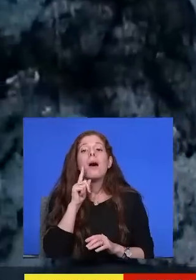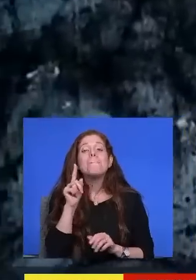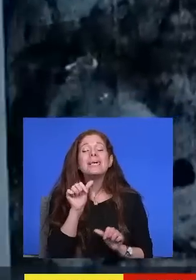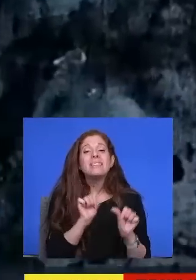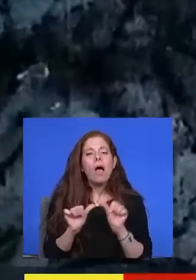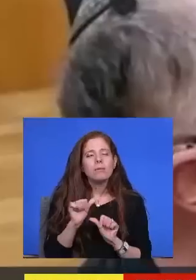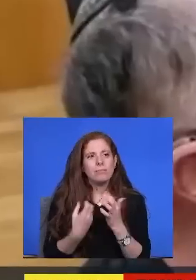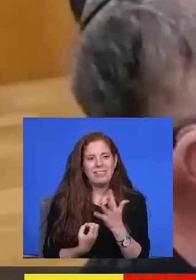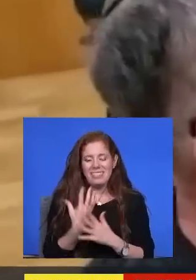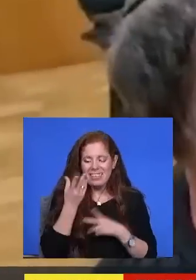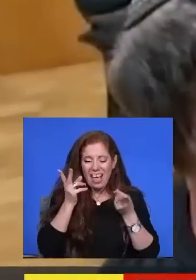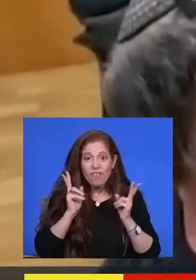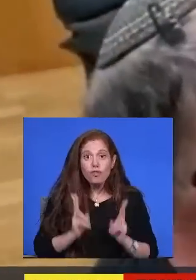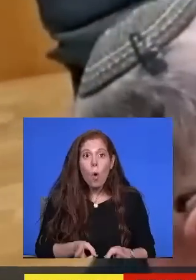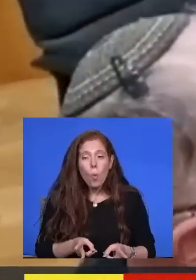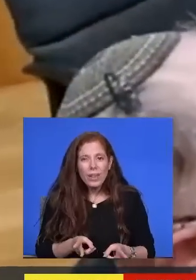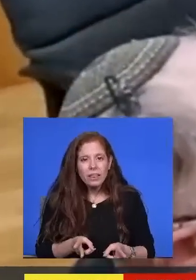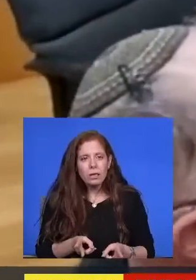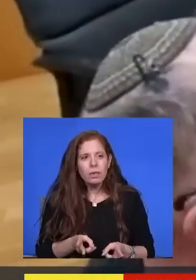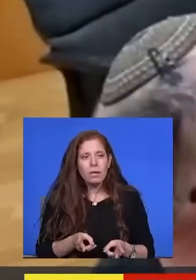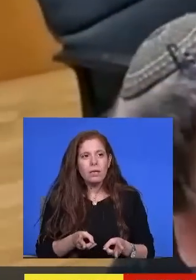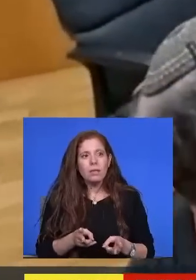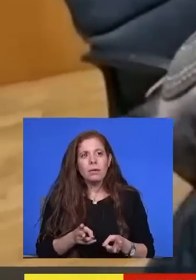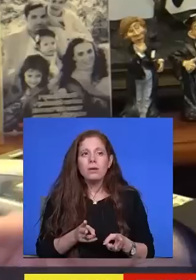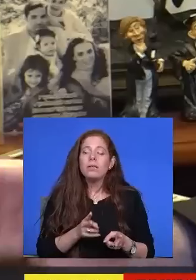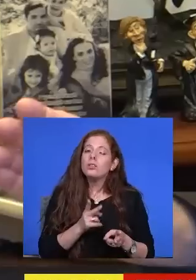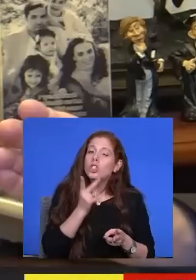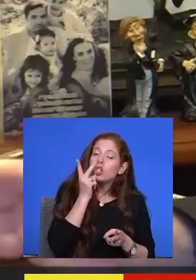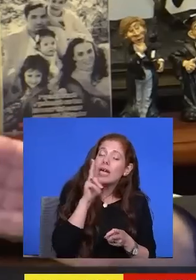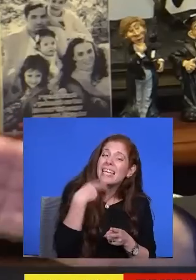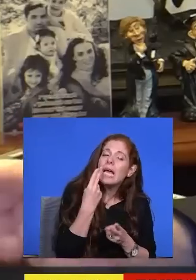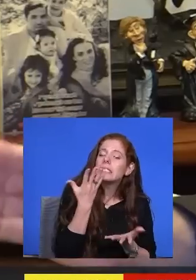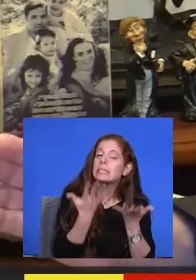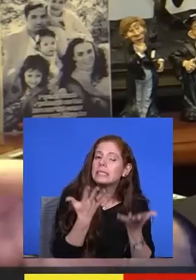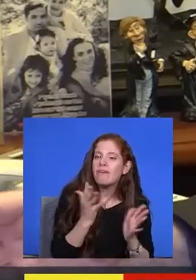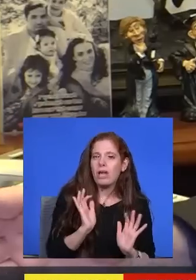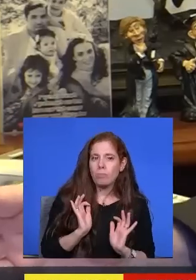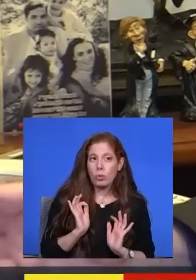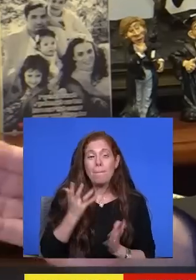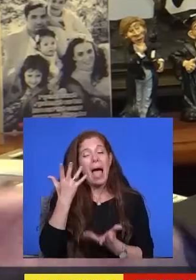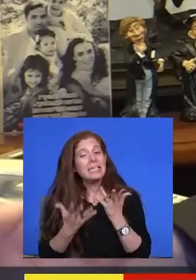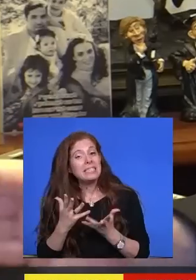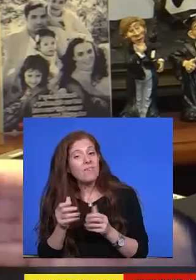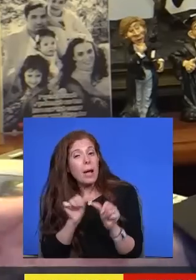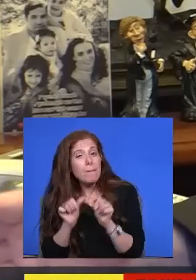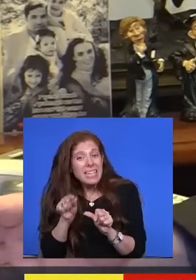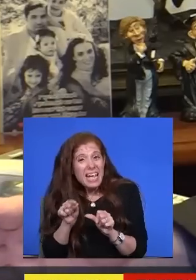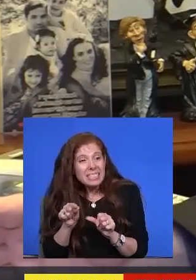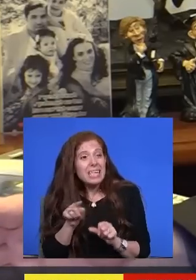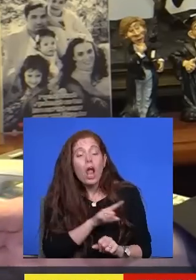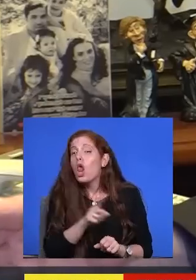ייצר אפשרות לטעון ספק מסוים. הספק המדעי הזה לא היה